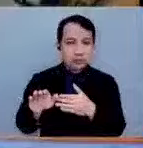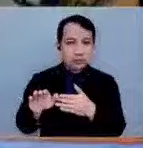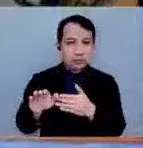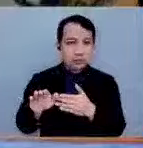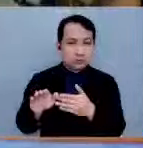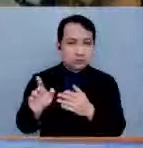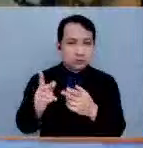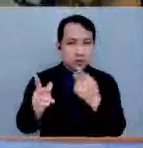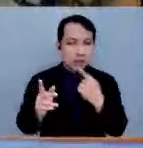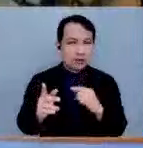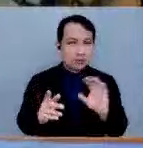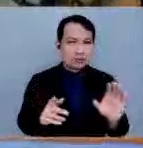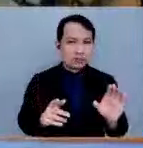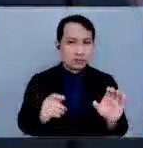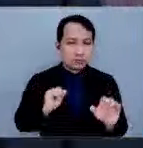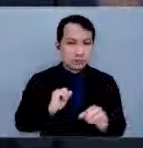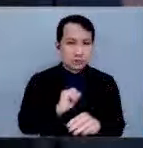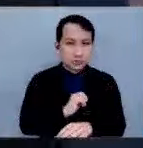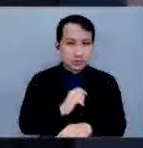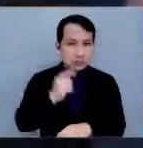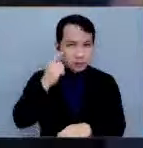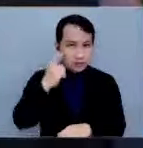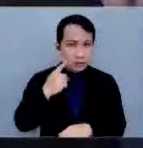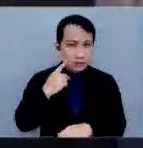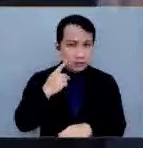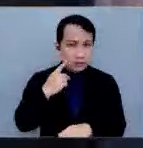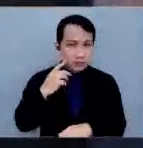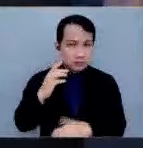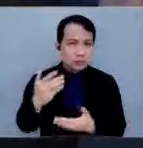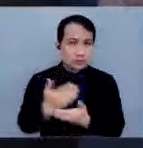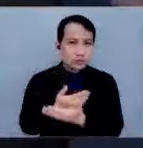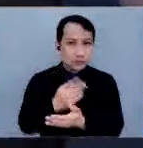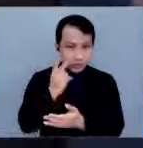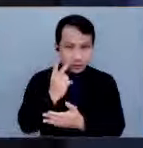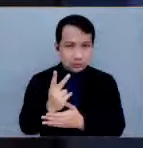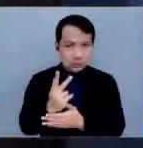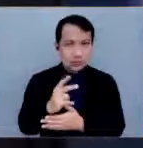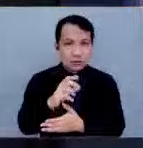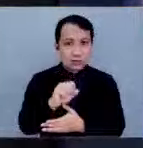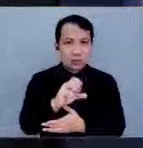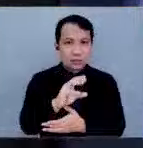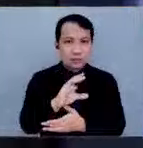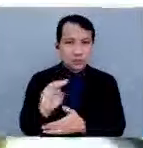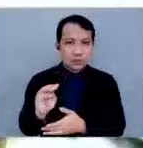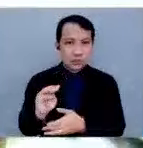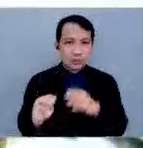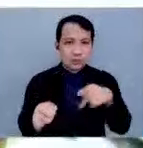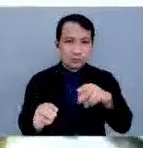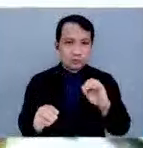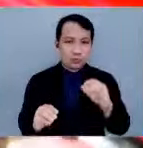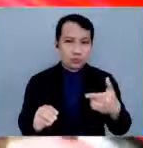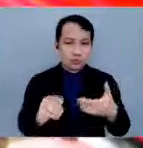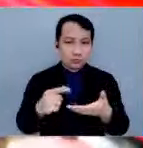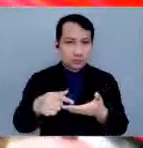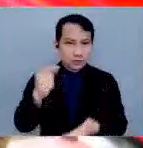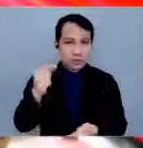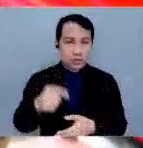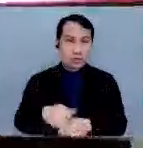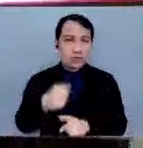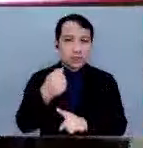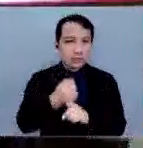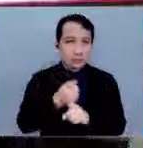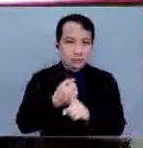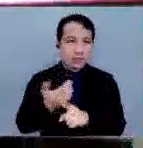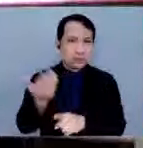Kinondena naman ni Senator Grace Bo ang bago naman natuklasang scam operation ng POGO sa Tarlac. September pa raw ng nakaraang